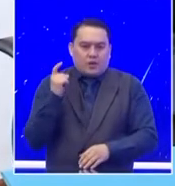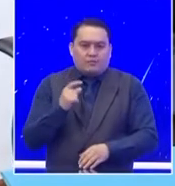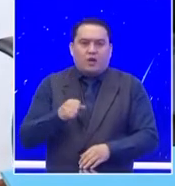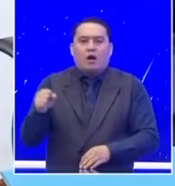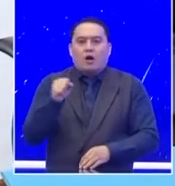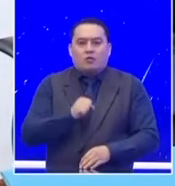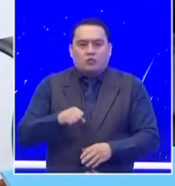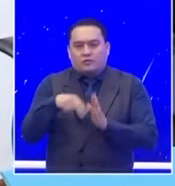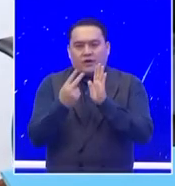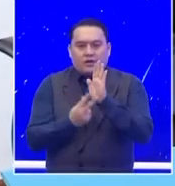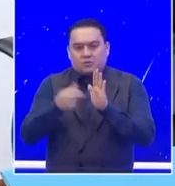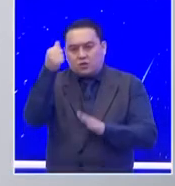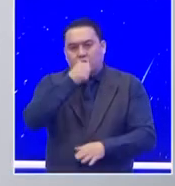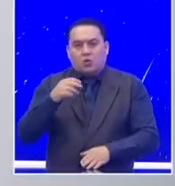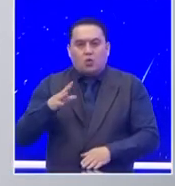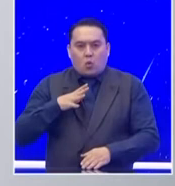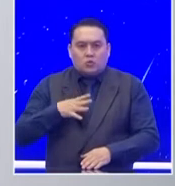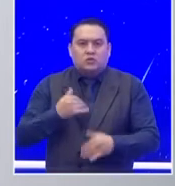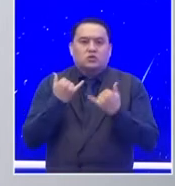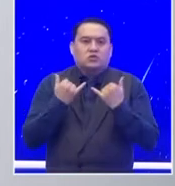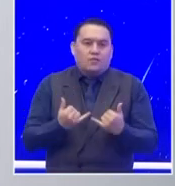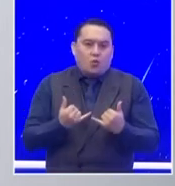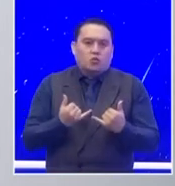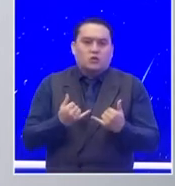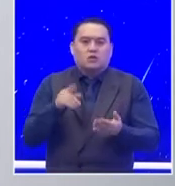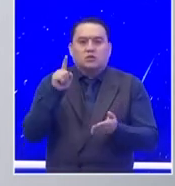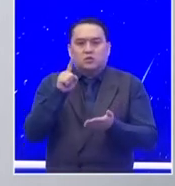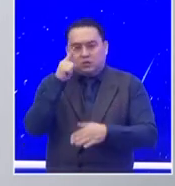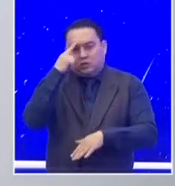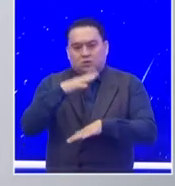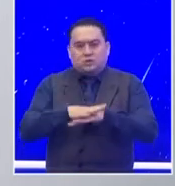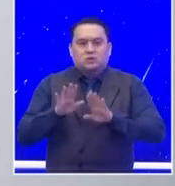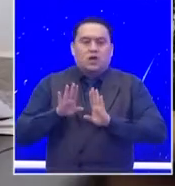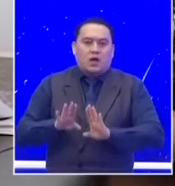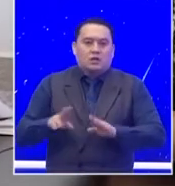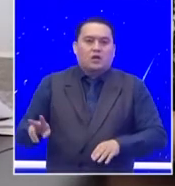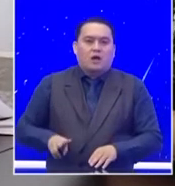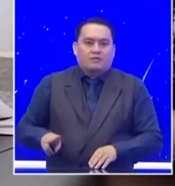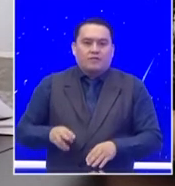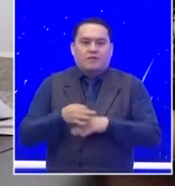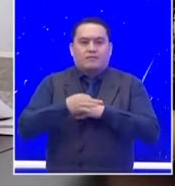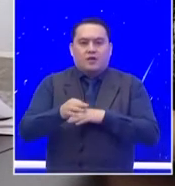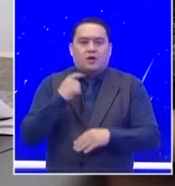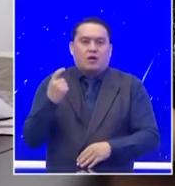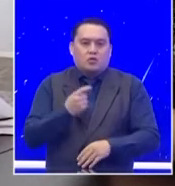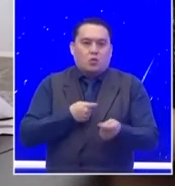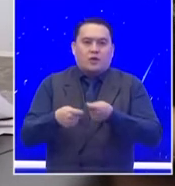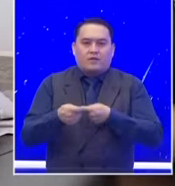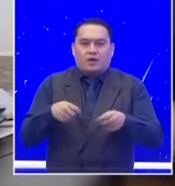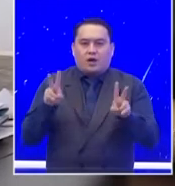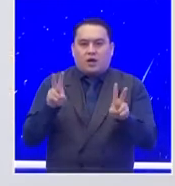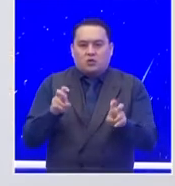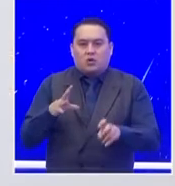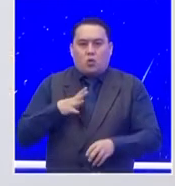экономики. С августа 2018 года до сегодняшнего дня был заместителем директора филиала хозяйственное